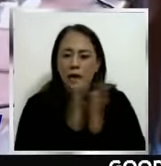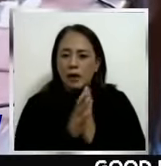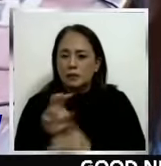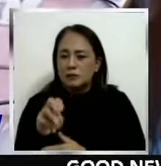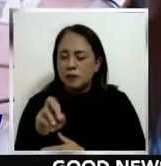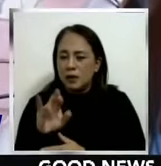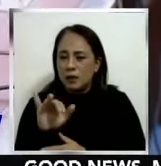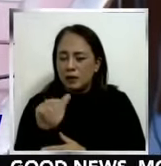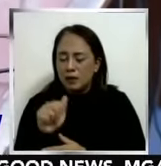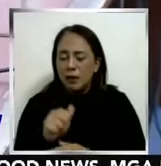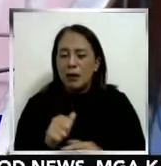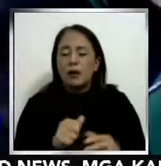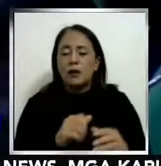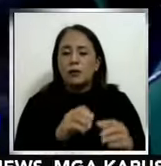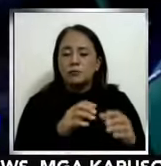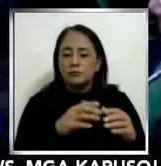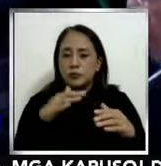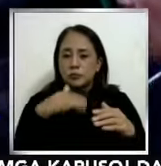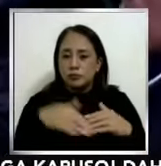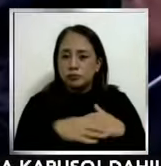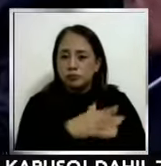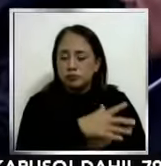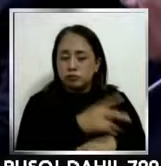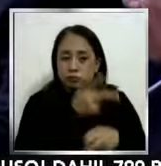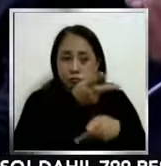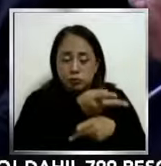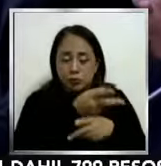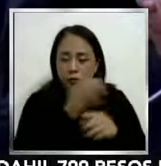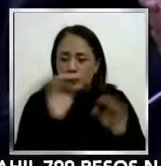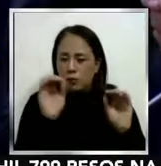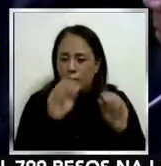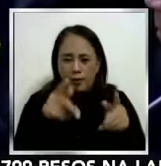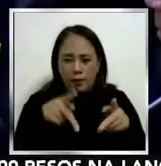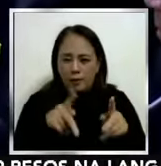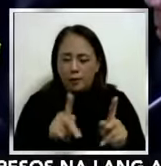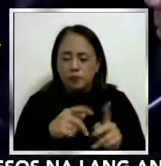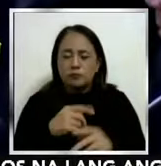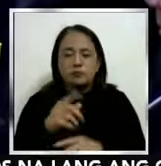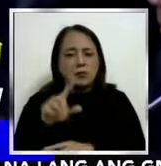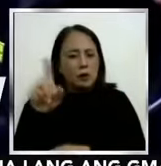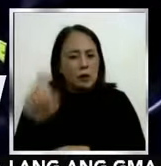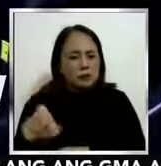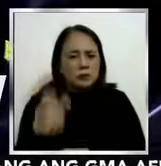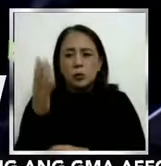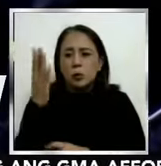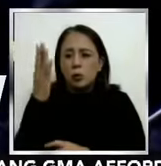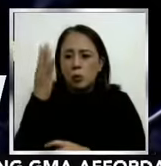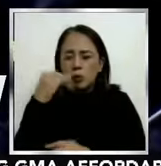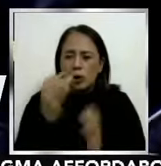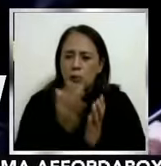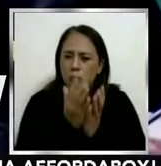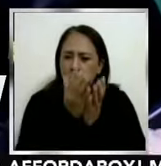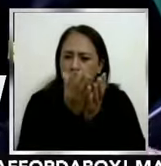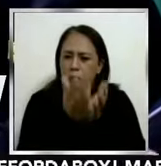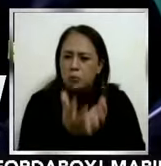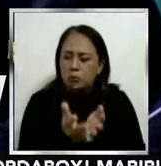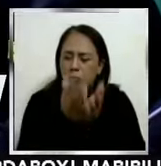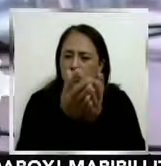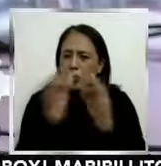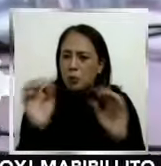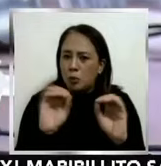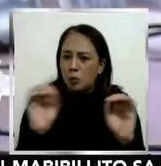They don't have permit to operate. Tinanong naman ang Philippine Coast Guard kung bakit nakapaglayag ang tanker nang wala naman palang